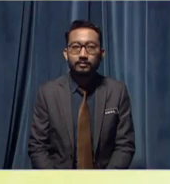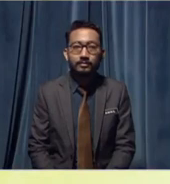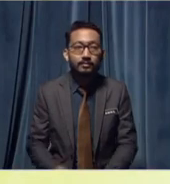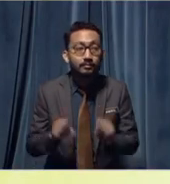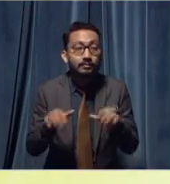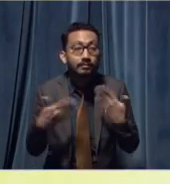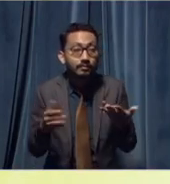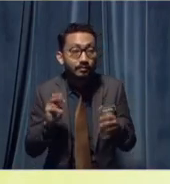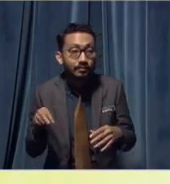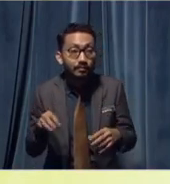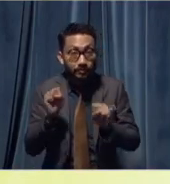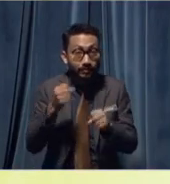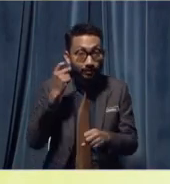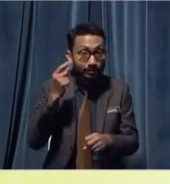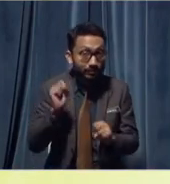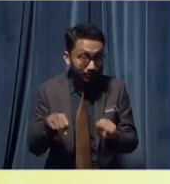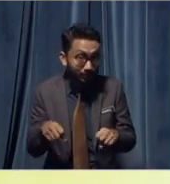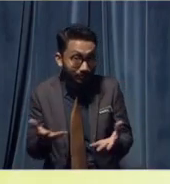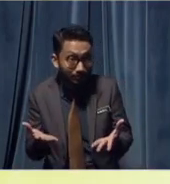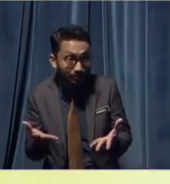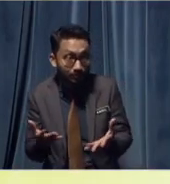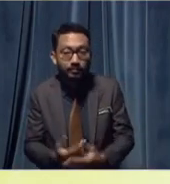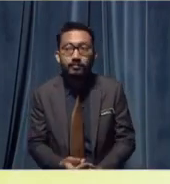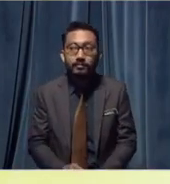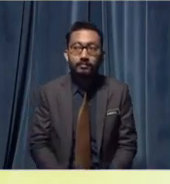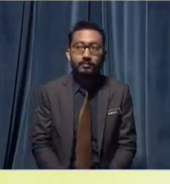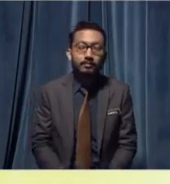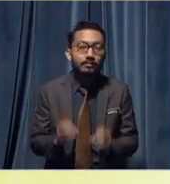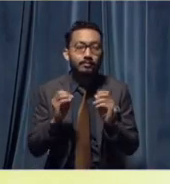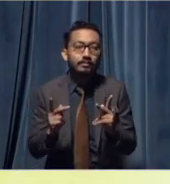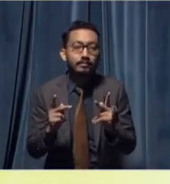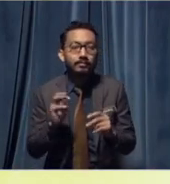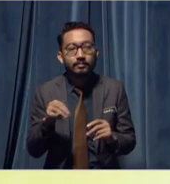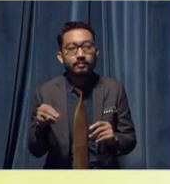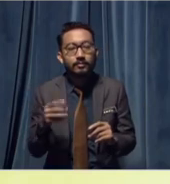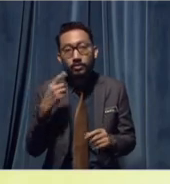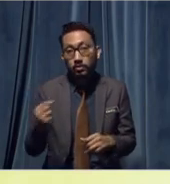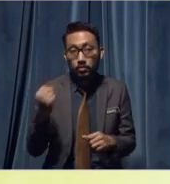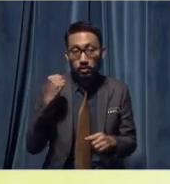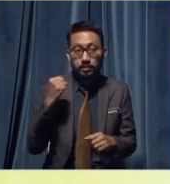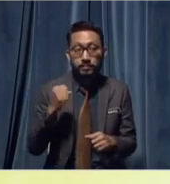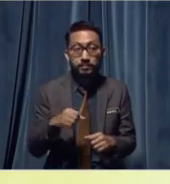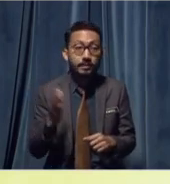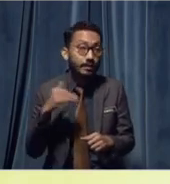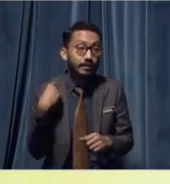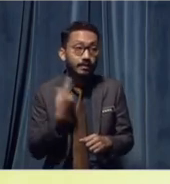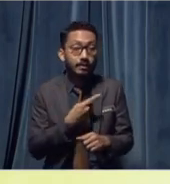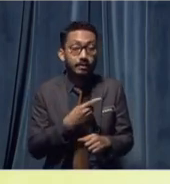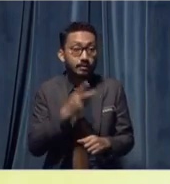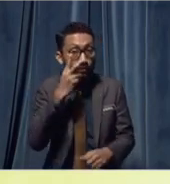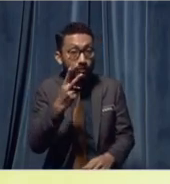Baiklah, murid-murid. Boleh fahamkan setakat ini? Murid-murid, untuk pengukuhan, mari